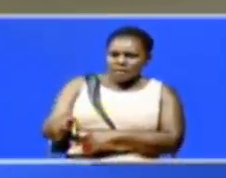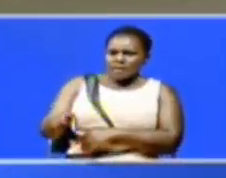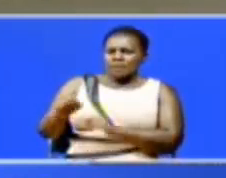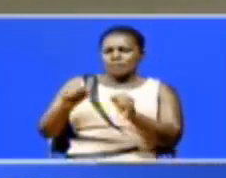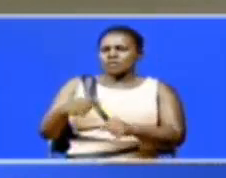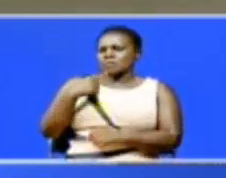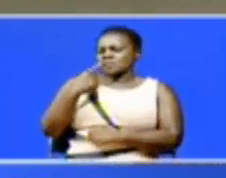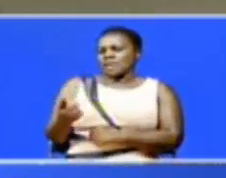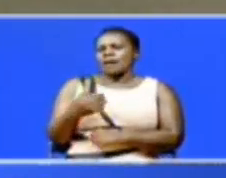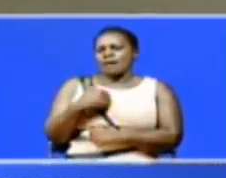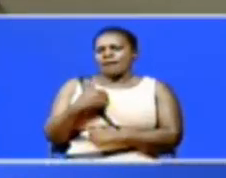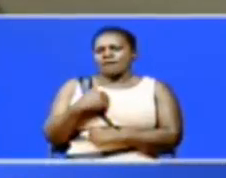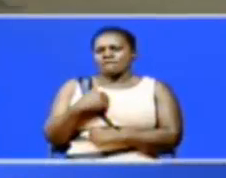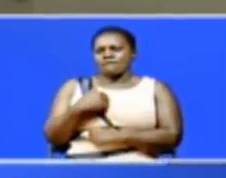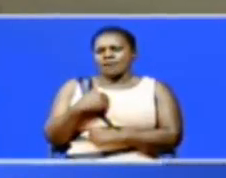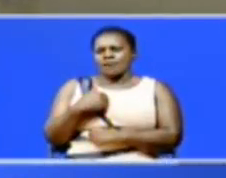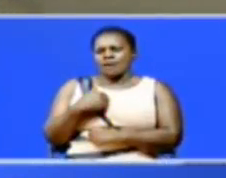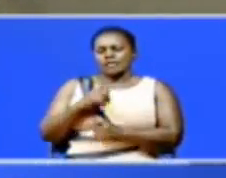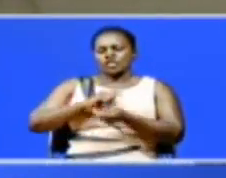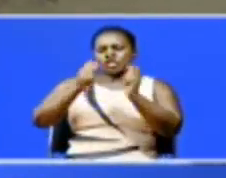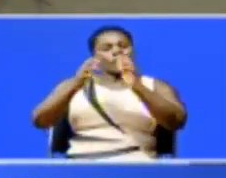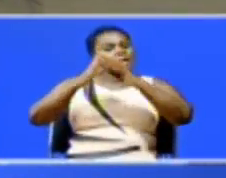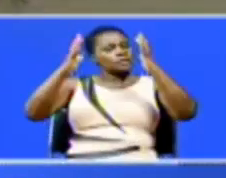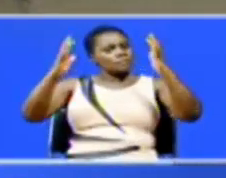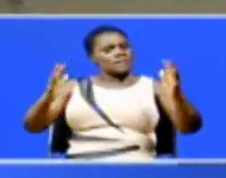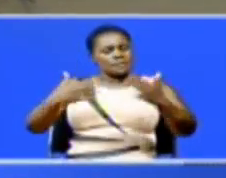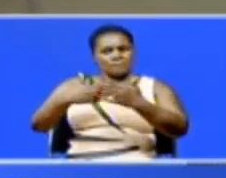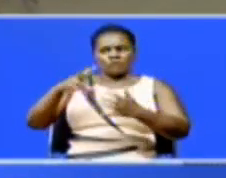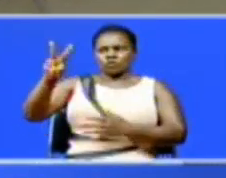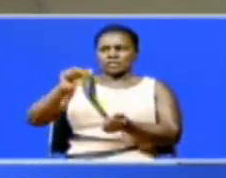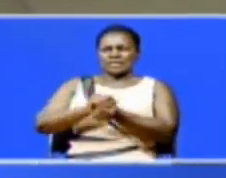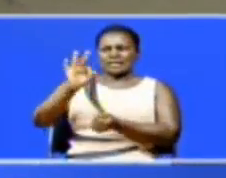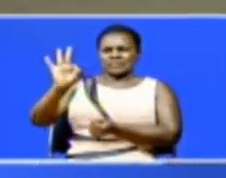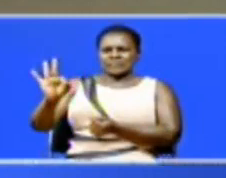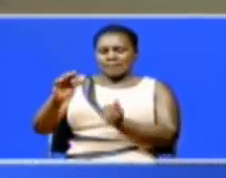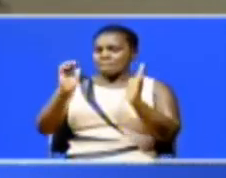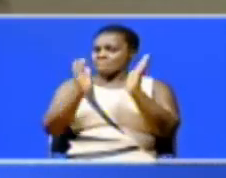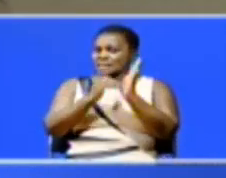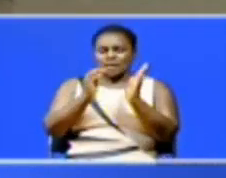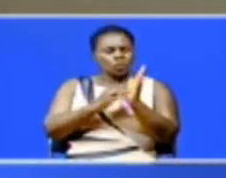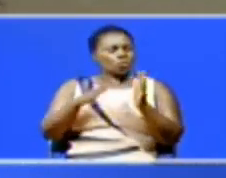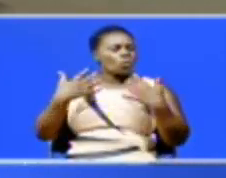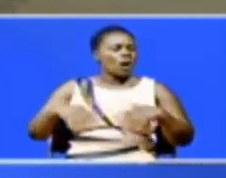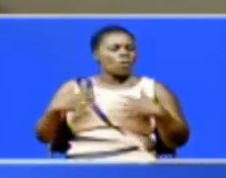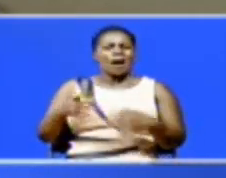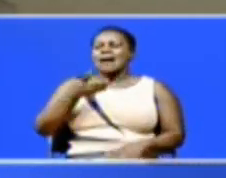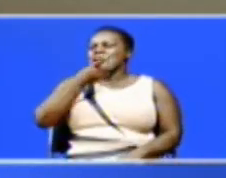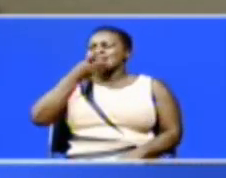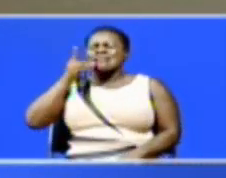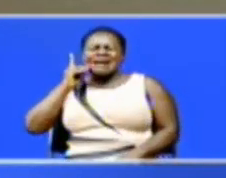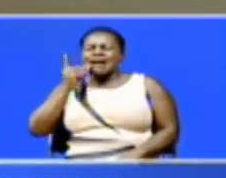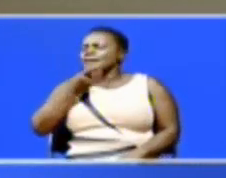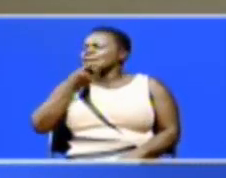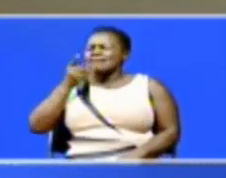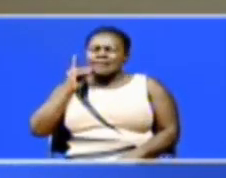say we've had a significant change because before 2013 Machakos was classified as a semi-arid and it